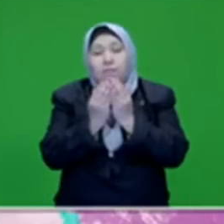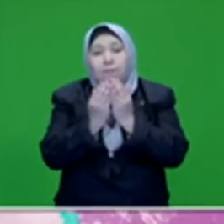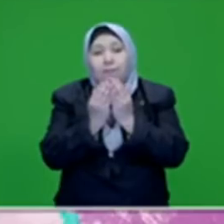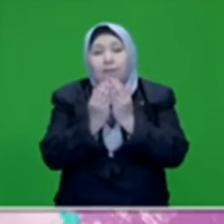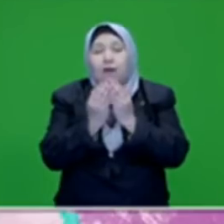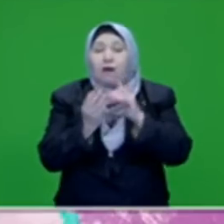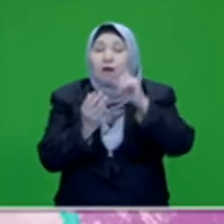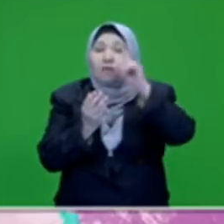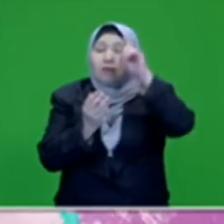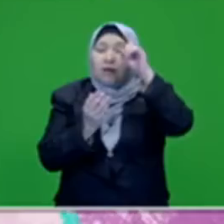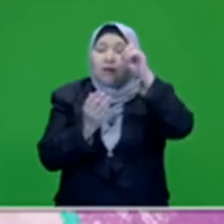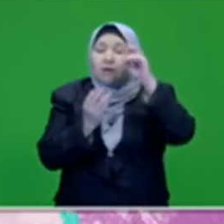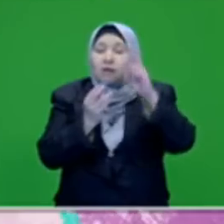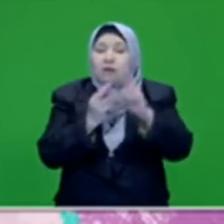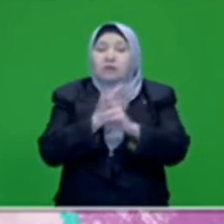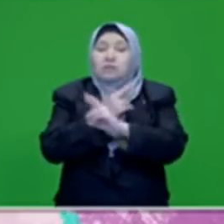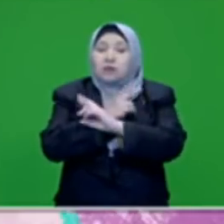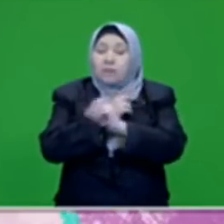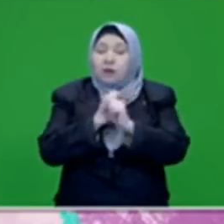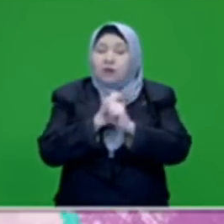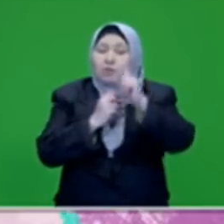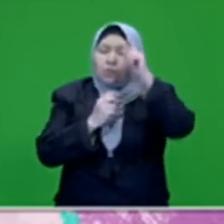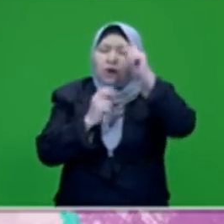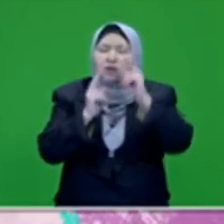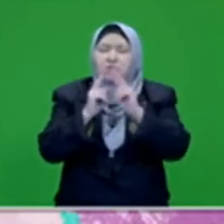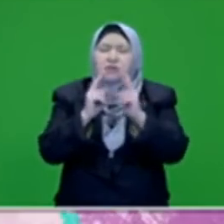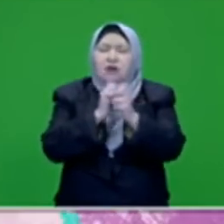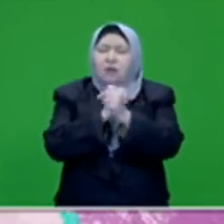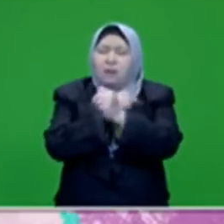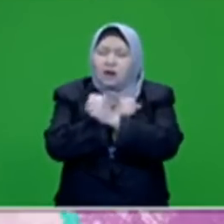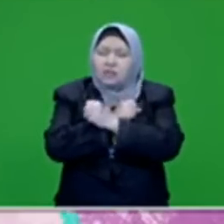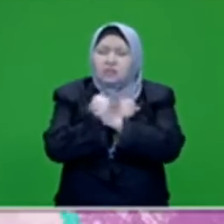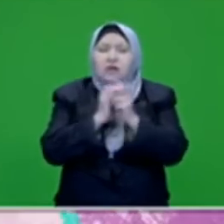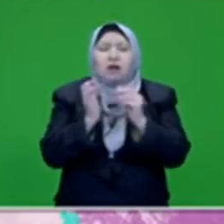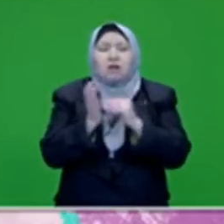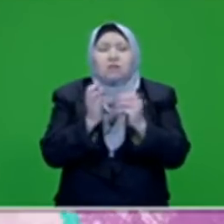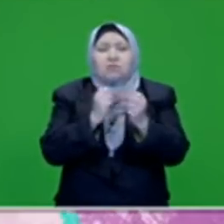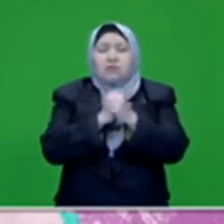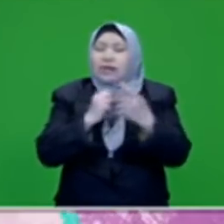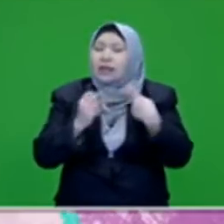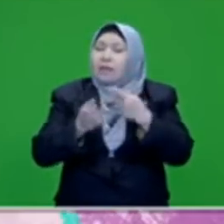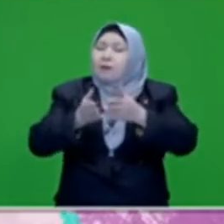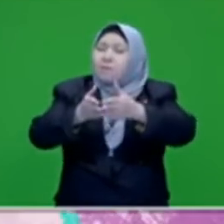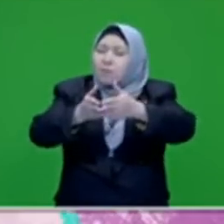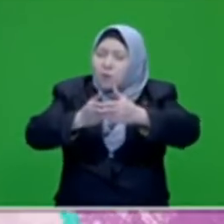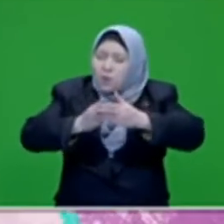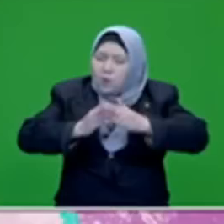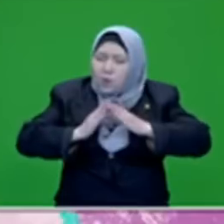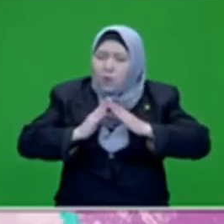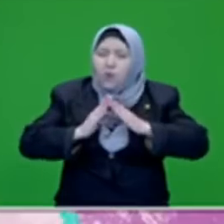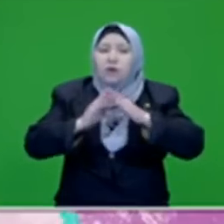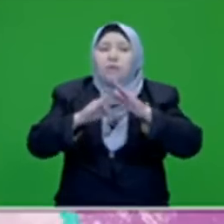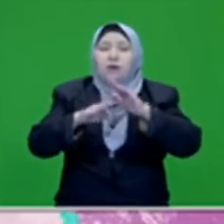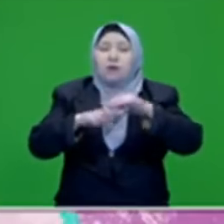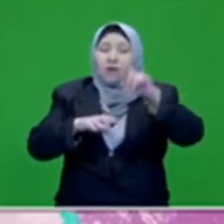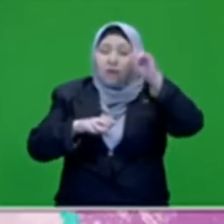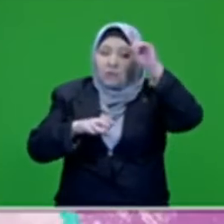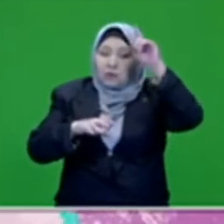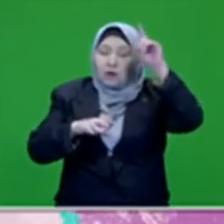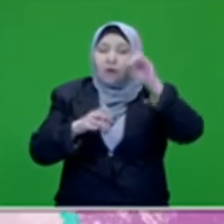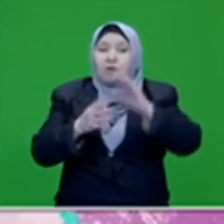Ya Allah ya Rahman ya Rahim. Tuhan yang Maha Pengasih lagi Maha Penyayang. Kami mohon ya Allah ampunkanlah dosa-dosa kami ya